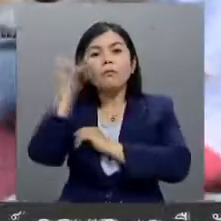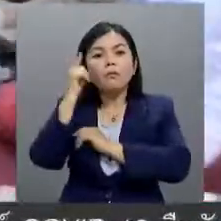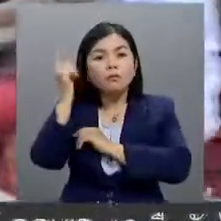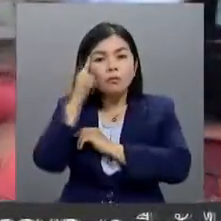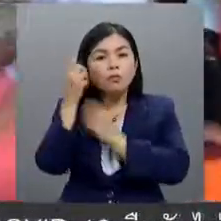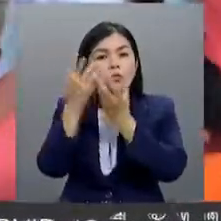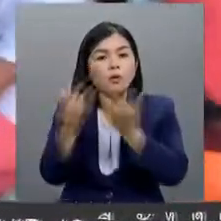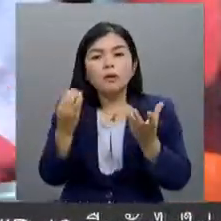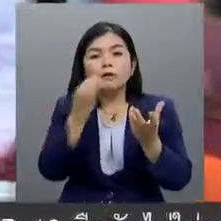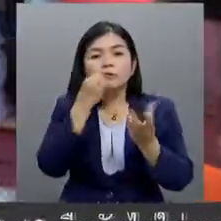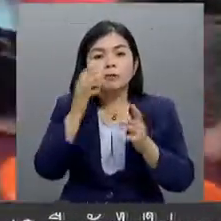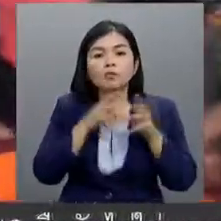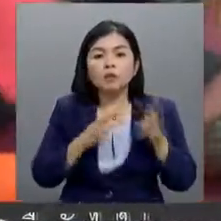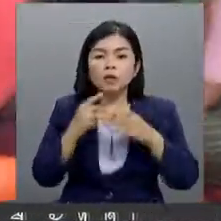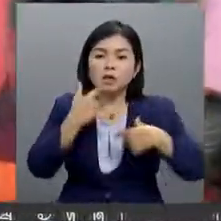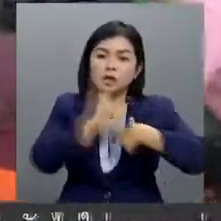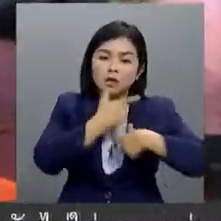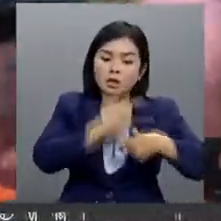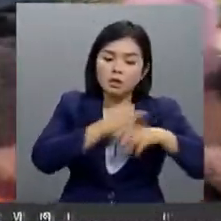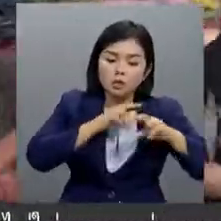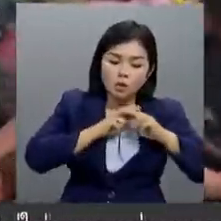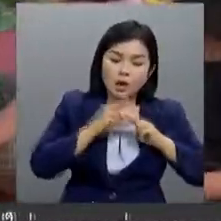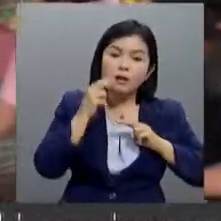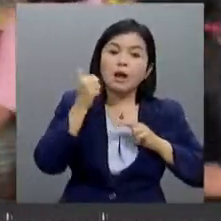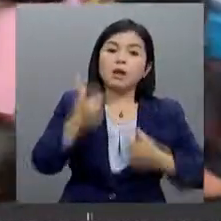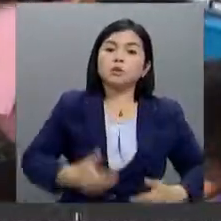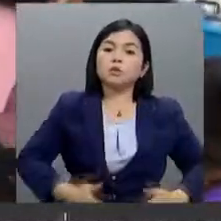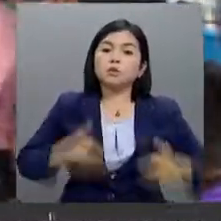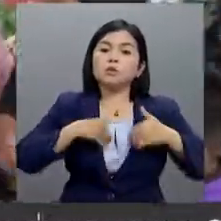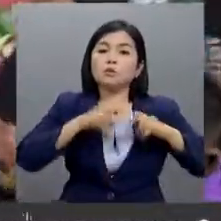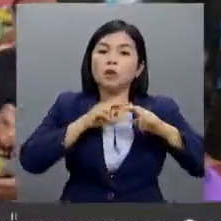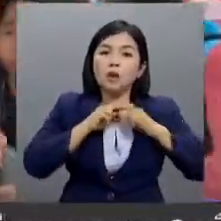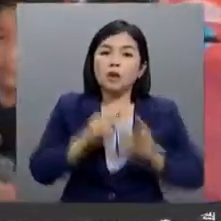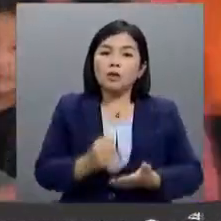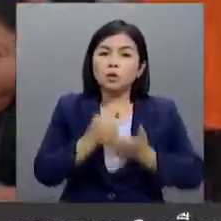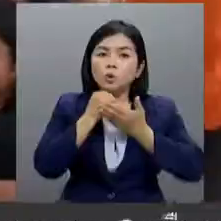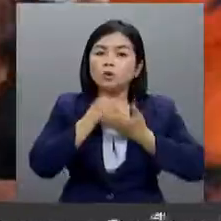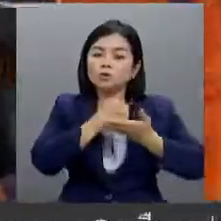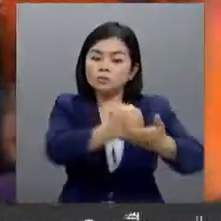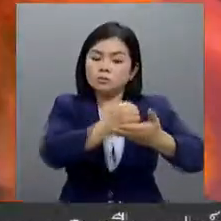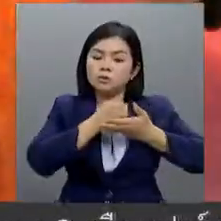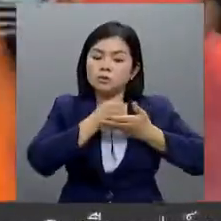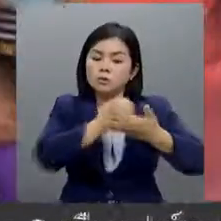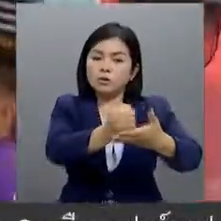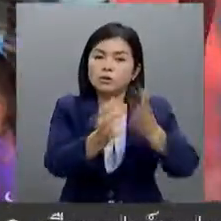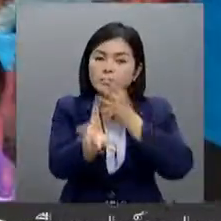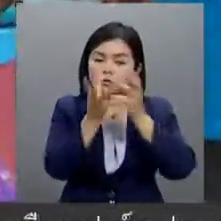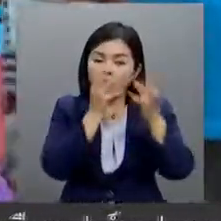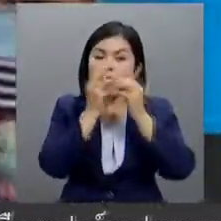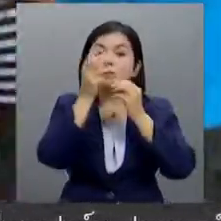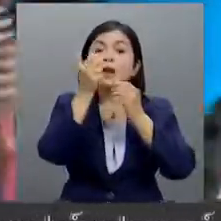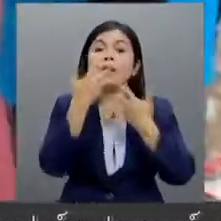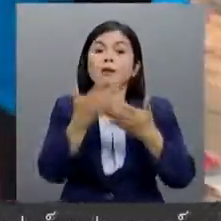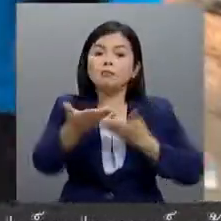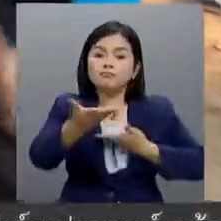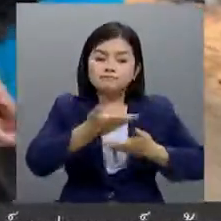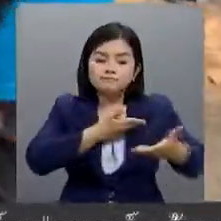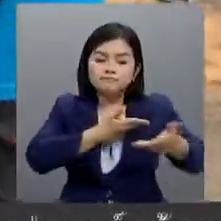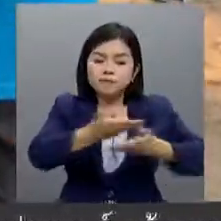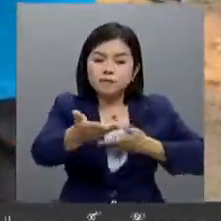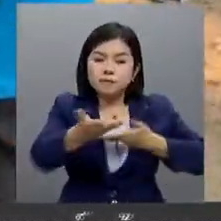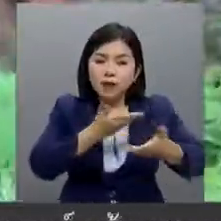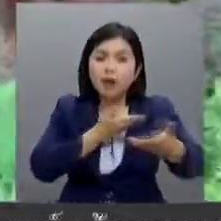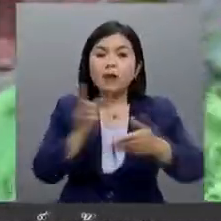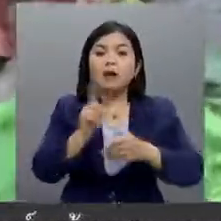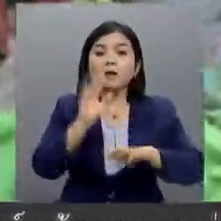เอาตัวรอดการใช้ชีวิตและการช่วยเหลือซึ่งกันและกันรวมไปถึงได้สัมผัสวิถีชีวิตของชาวลีผา